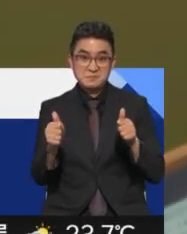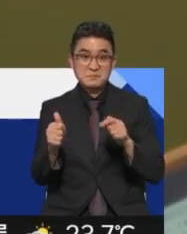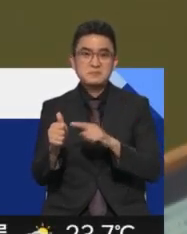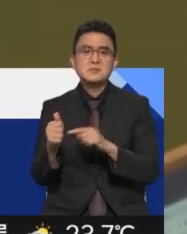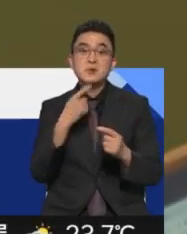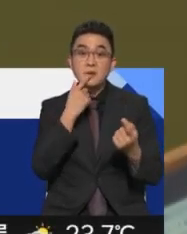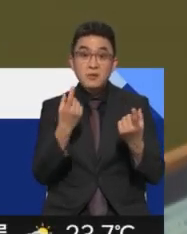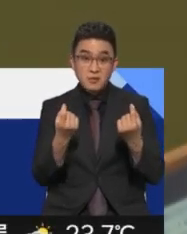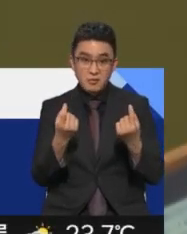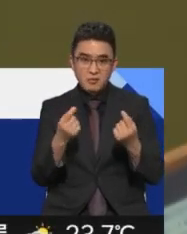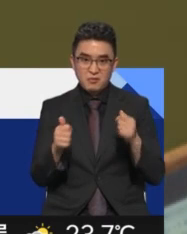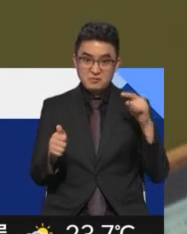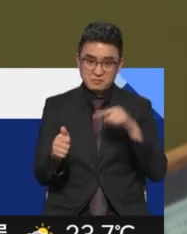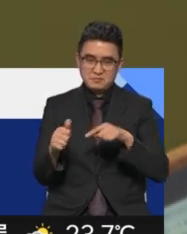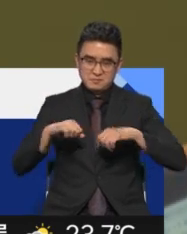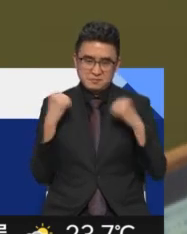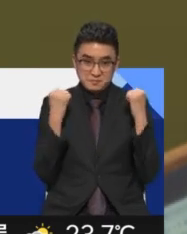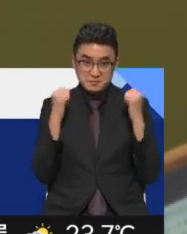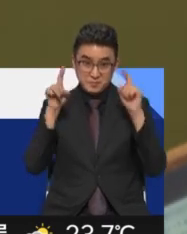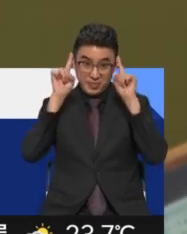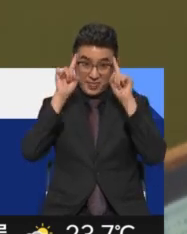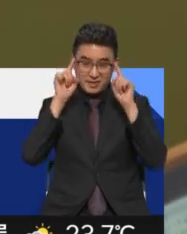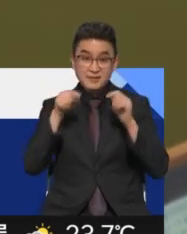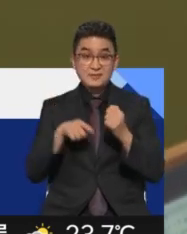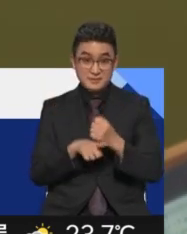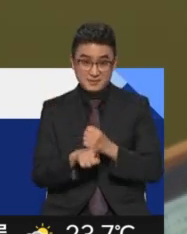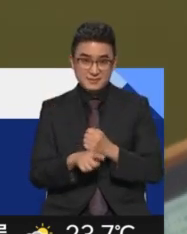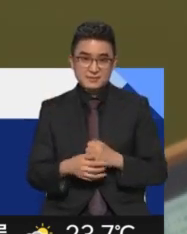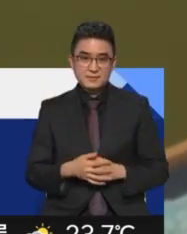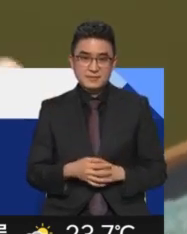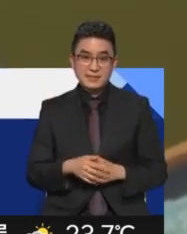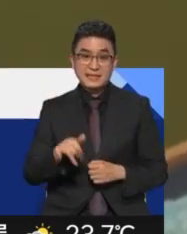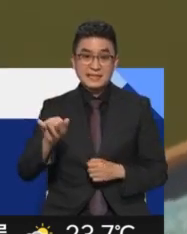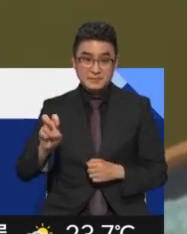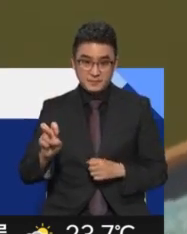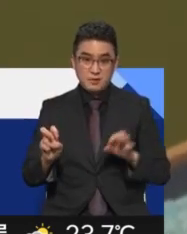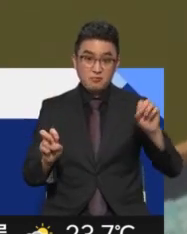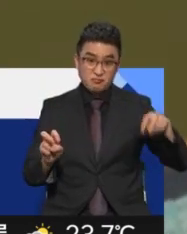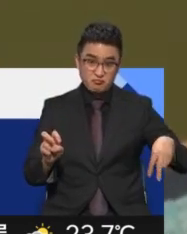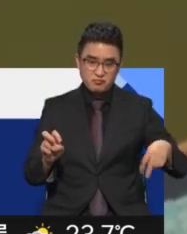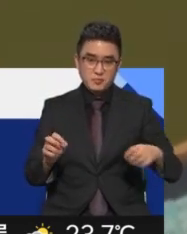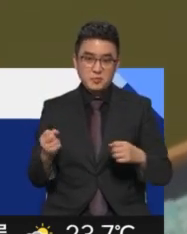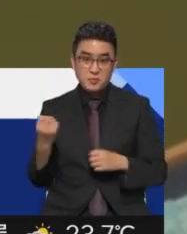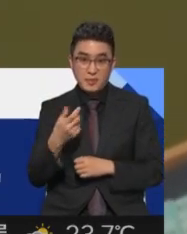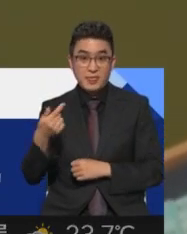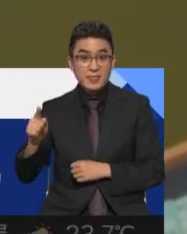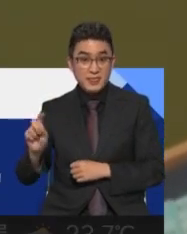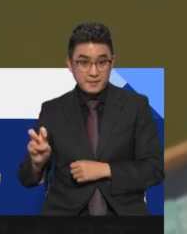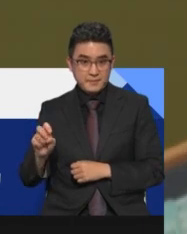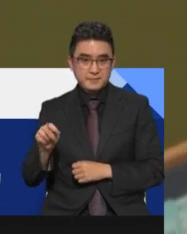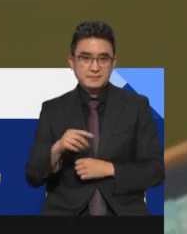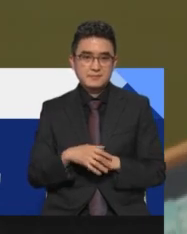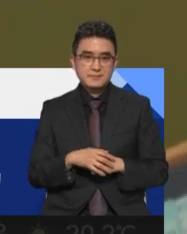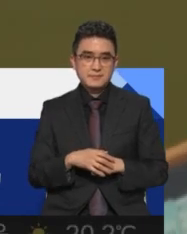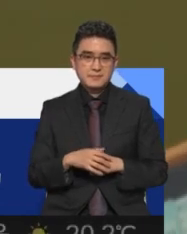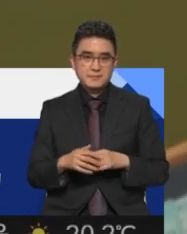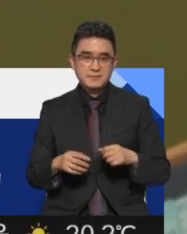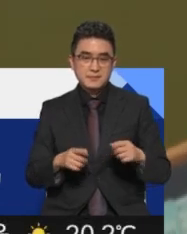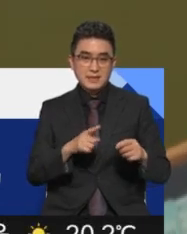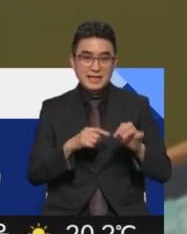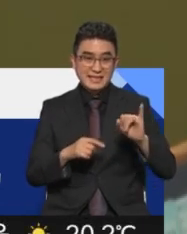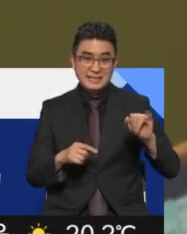뭐든지 양쪽 진술이 지금 맞거든요 김용시가 유동규나 혹은 남욱에게 나 이재명 후보를 위해서